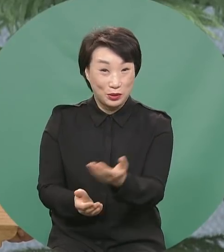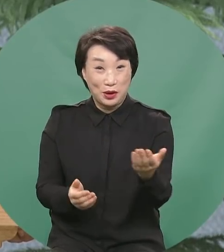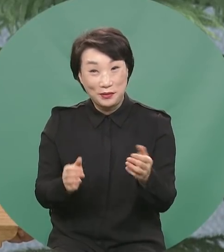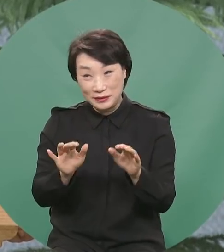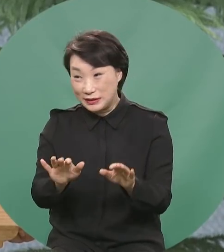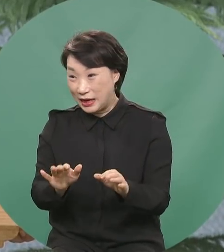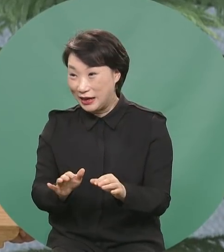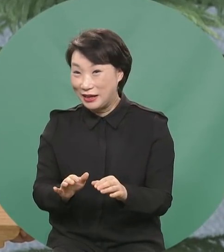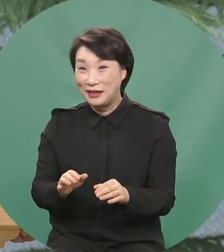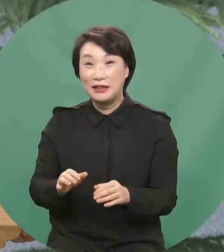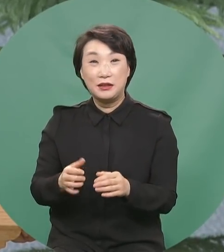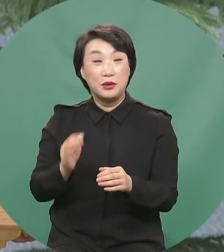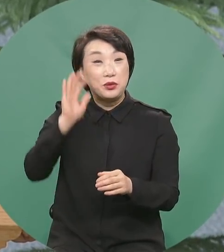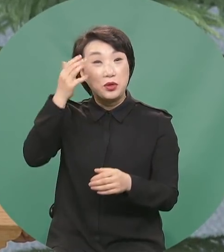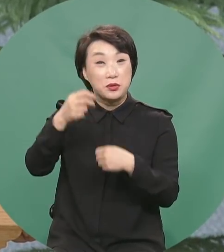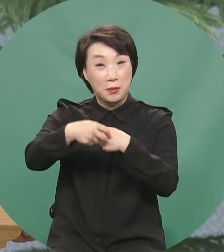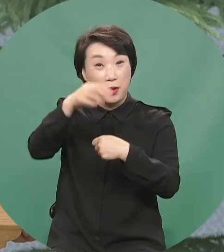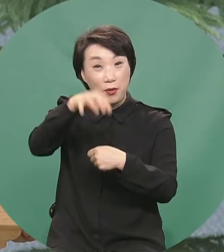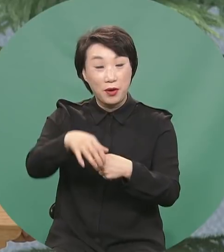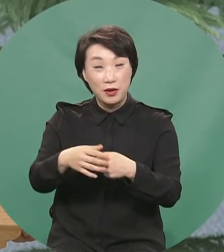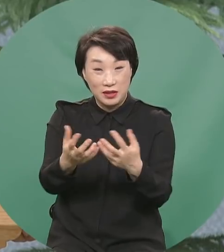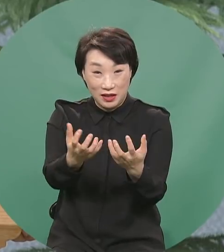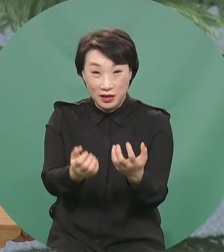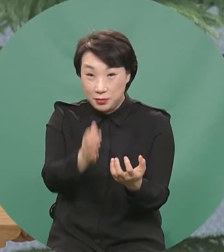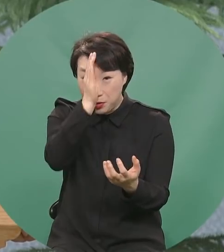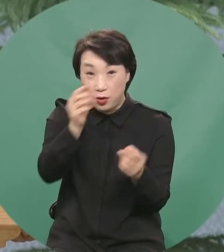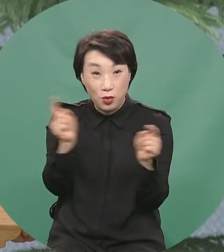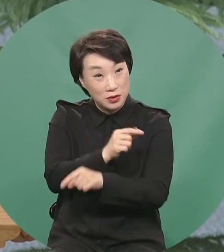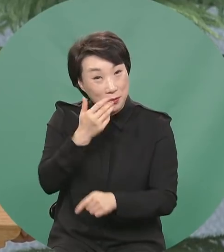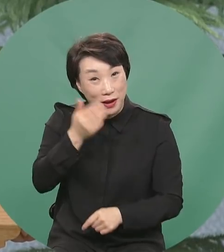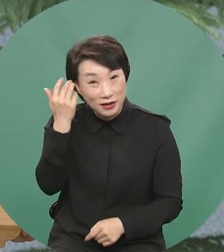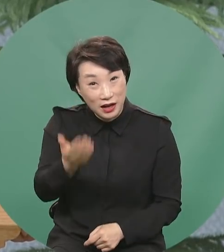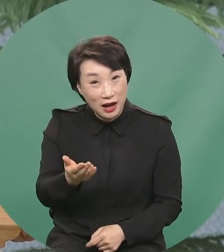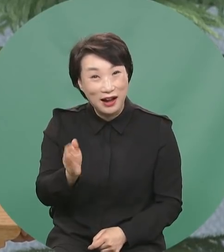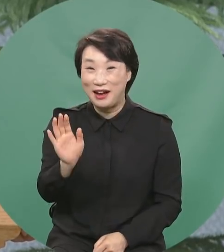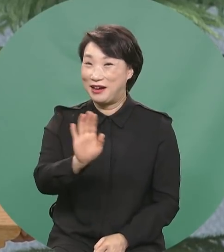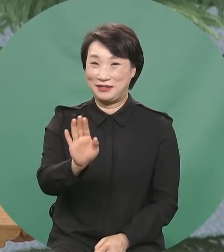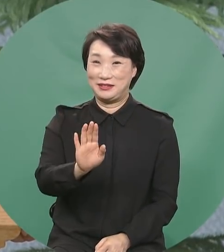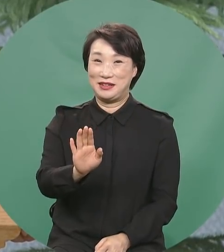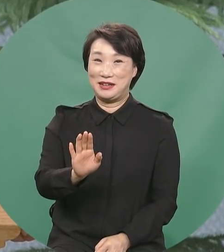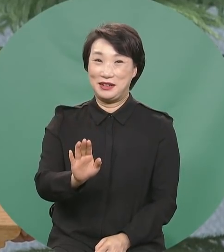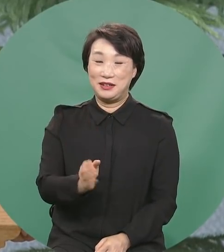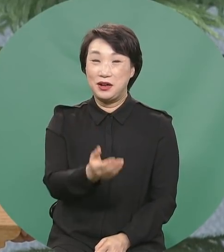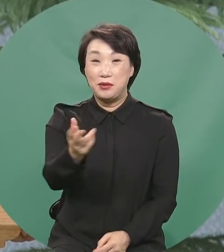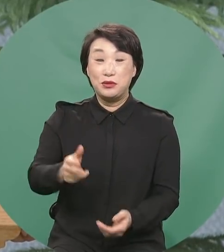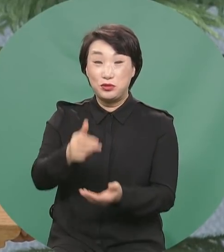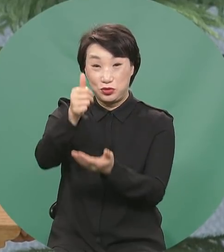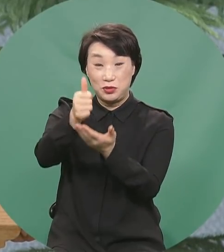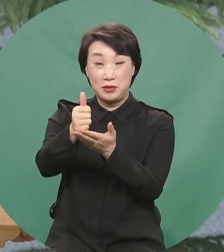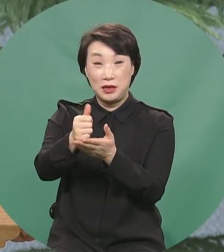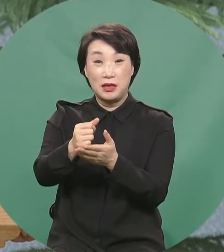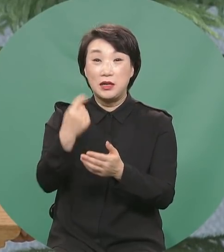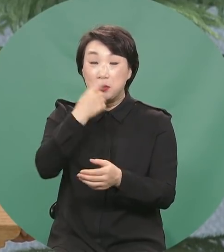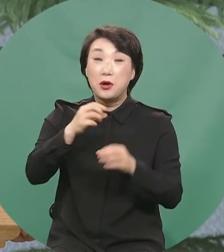현대 의학이 나환자를 고칩니까? 주님의 입으로 말씀하시고 실제